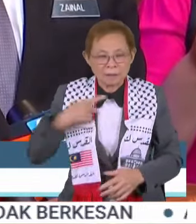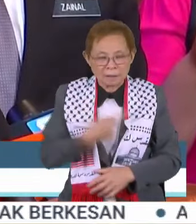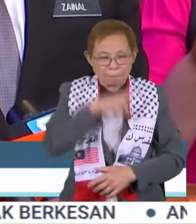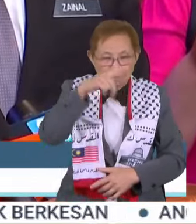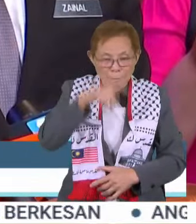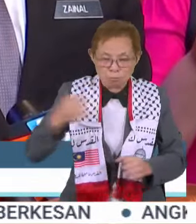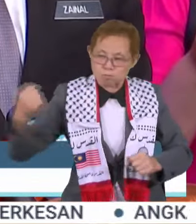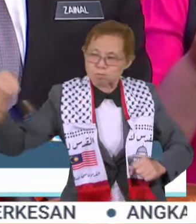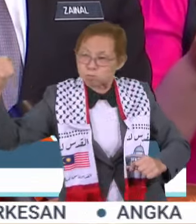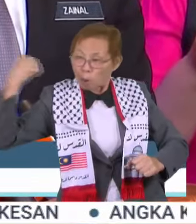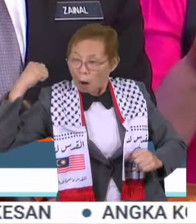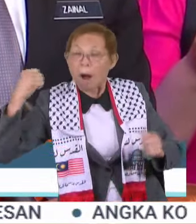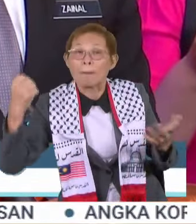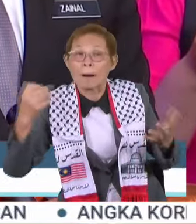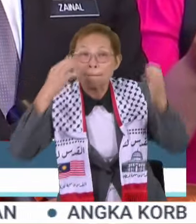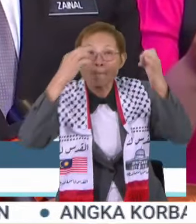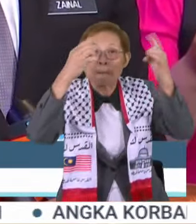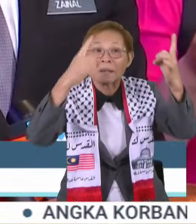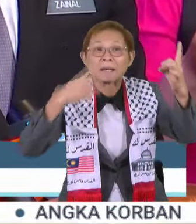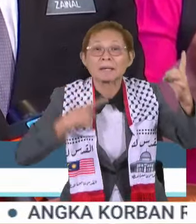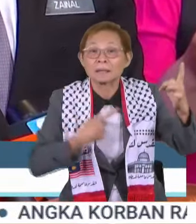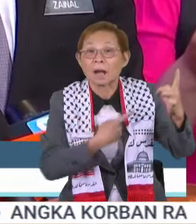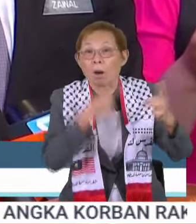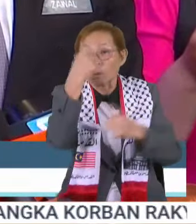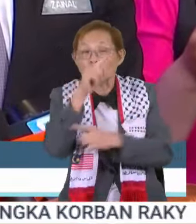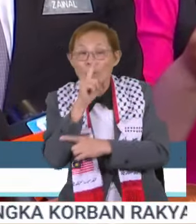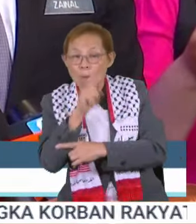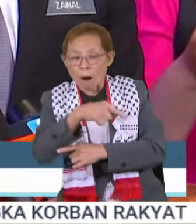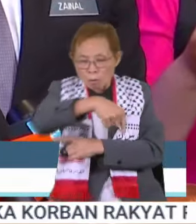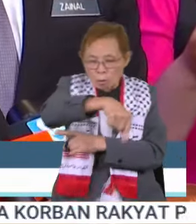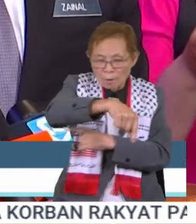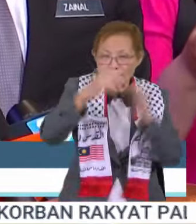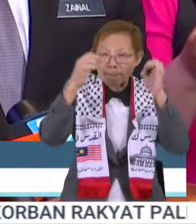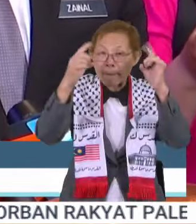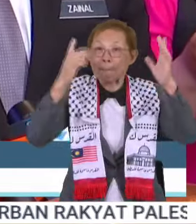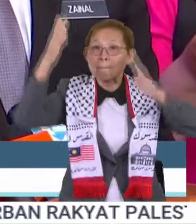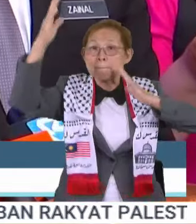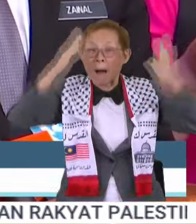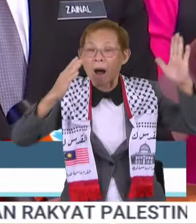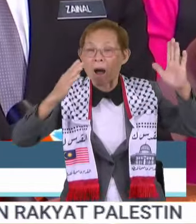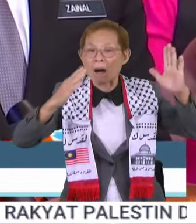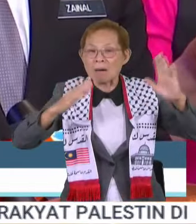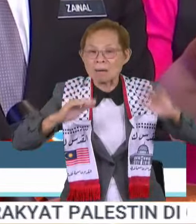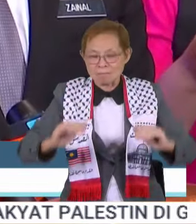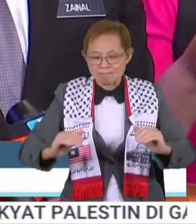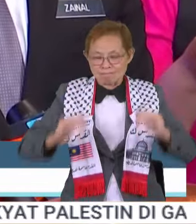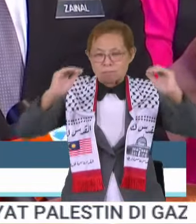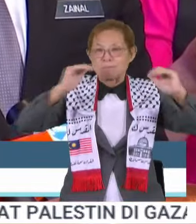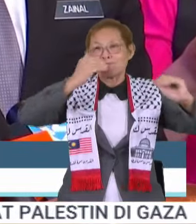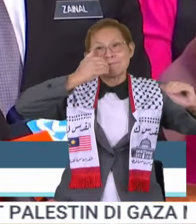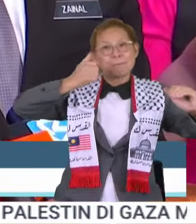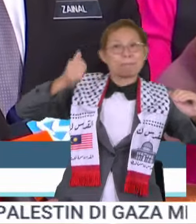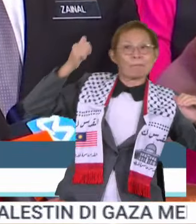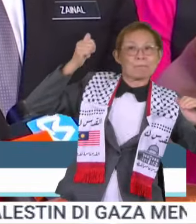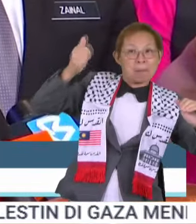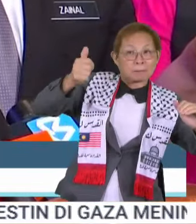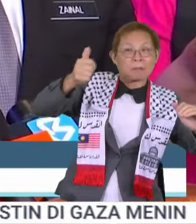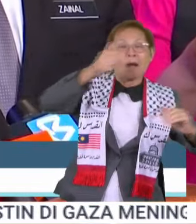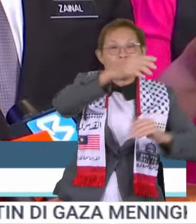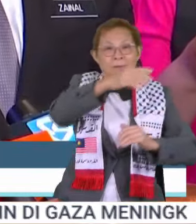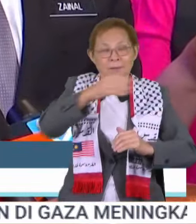kita perkukuhkan pendidikan kita bagi memastikan kualiti pendidikan kita akan berada pada tahap yang terbaik.